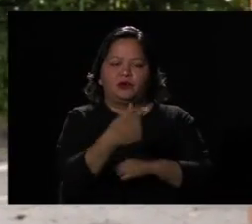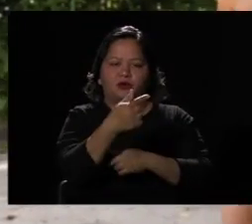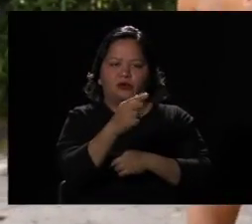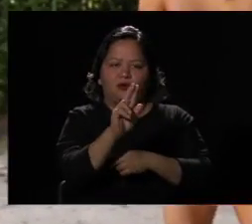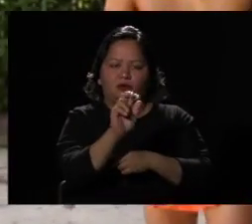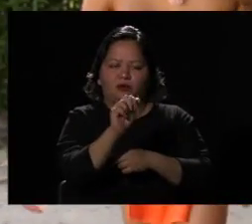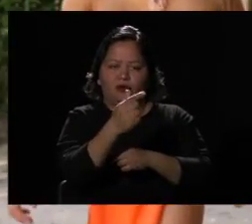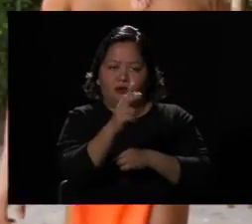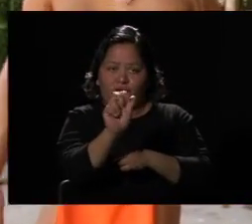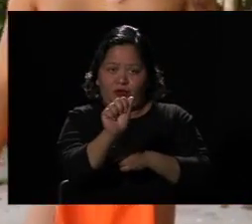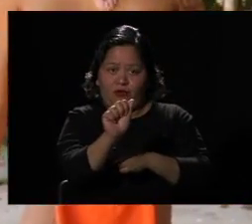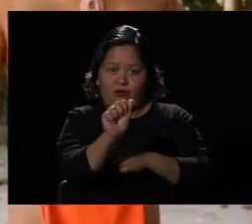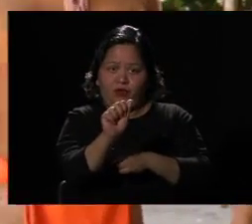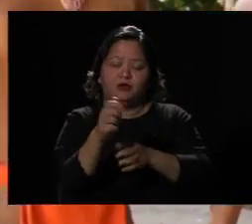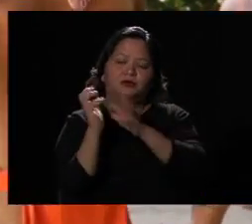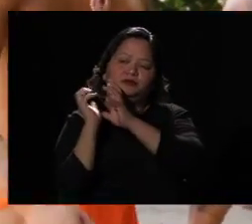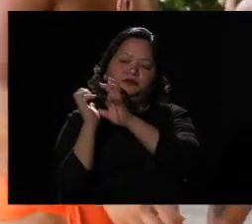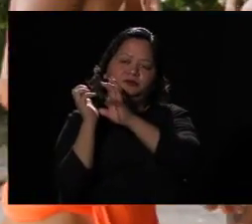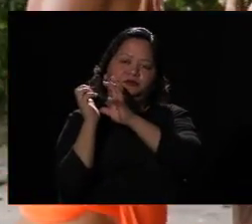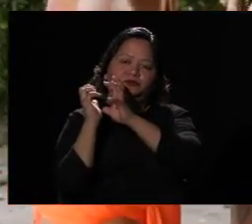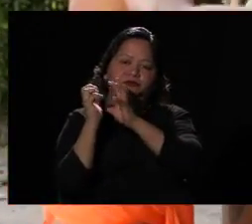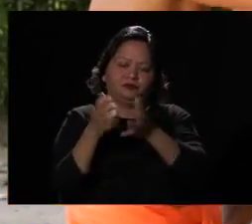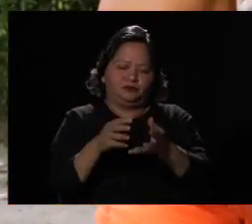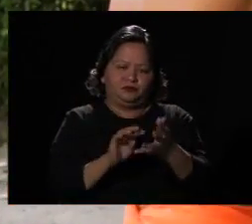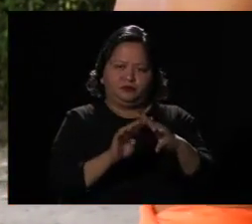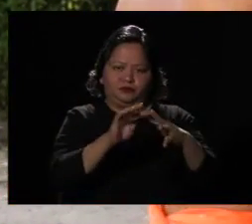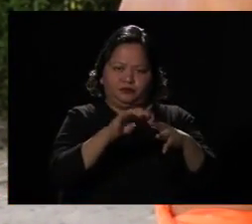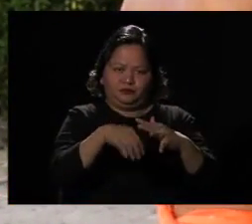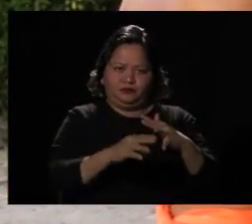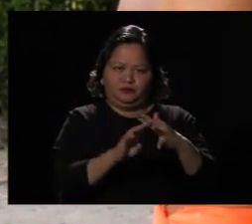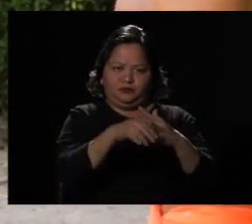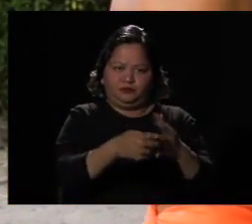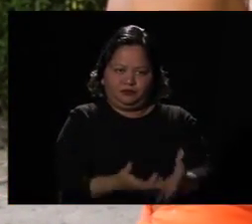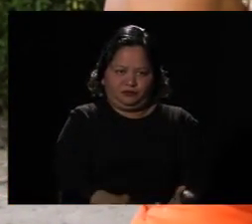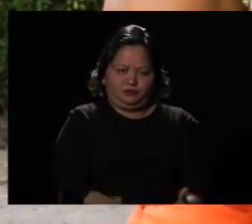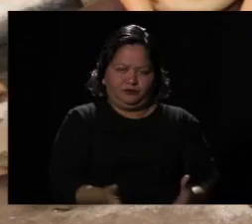Guagua. I guagua lokwe ginini hagon